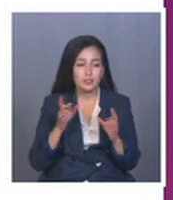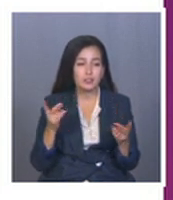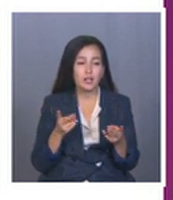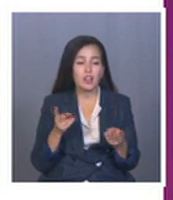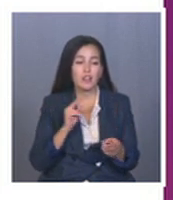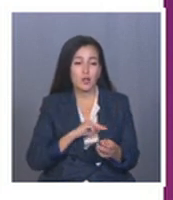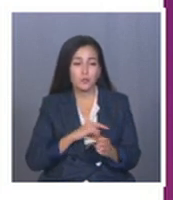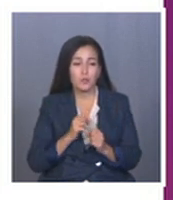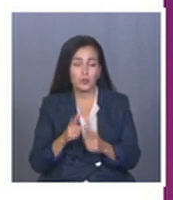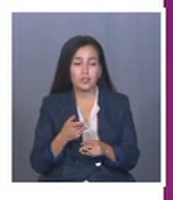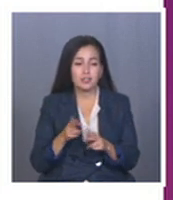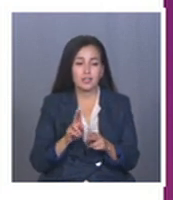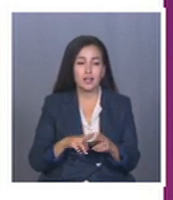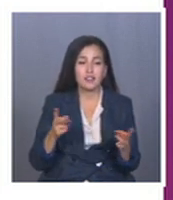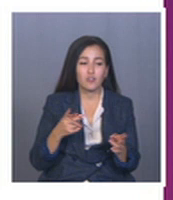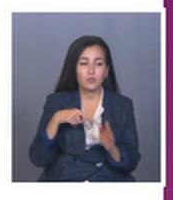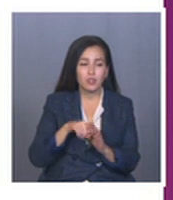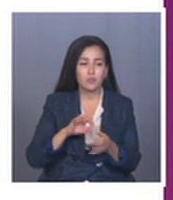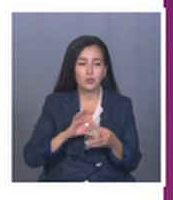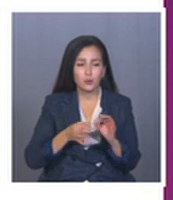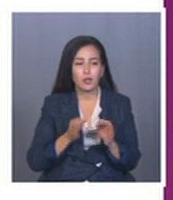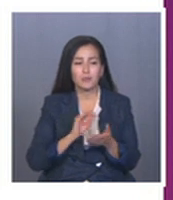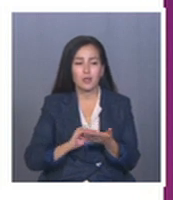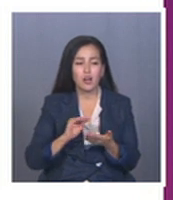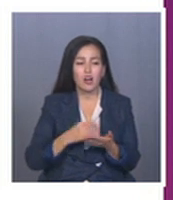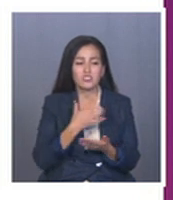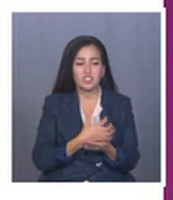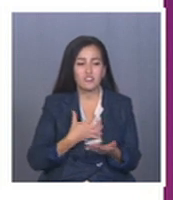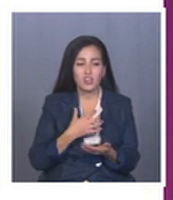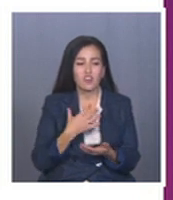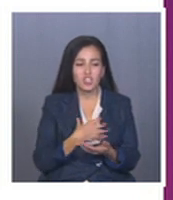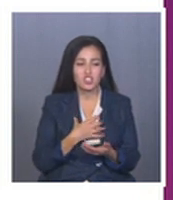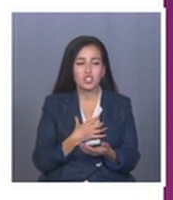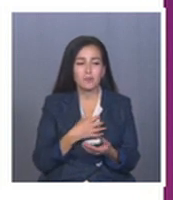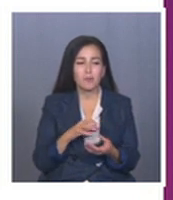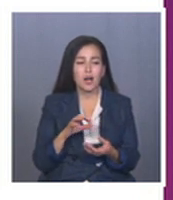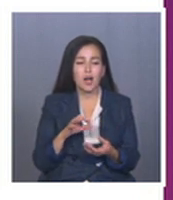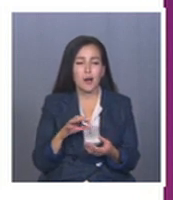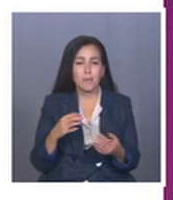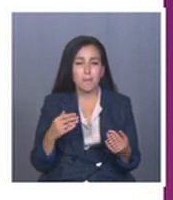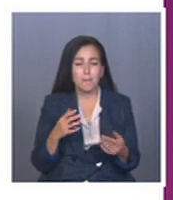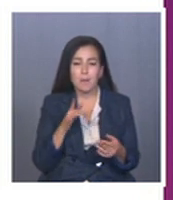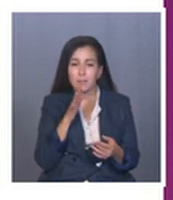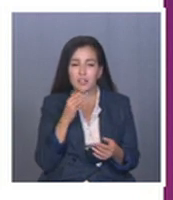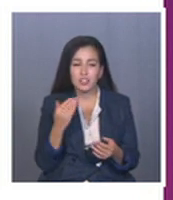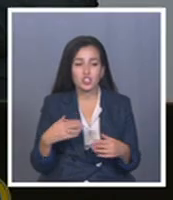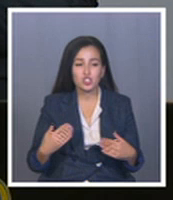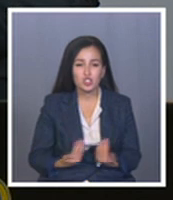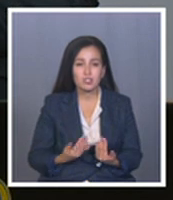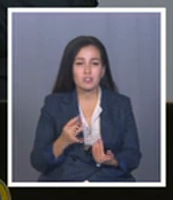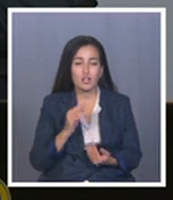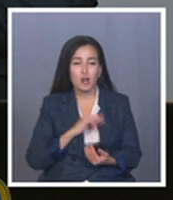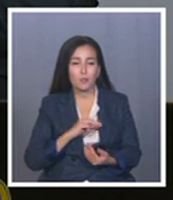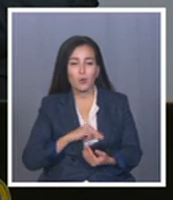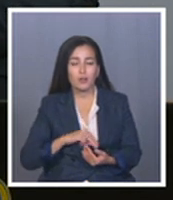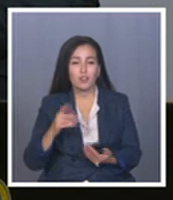работу и так далее. В ней подробно излагаются основные важные моменты жизни и работы автора. В